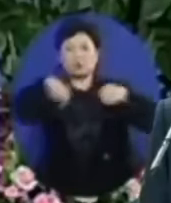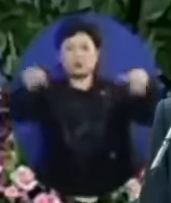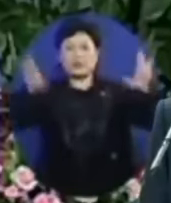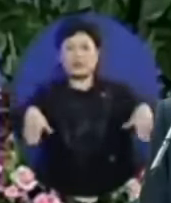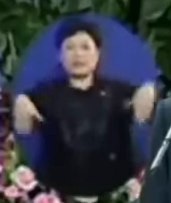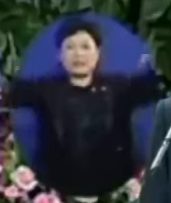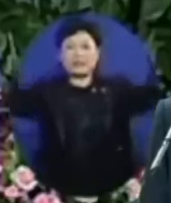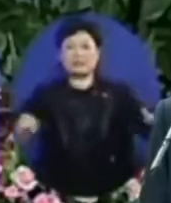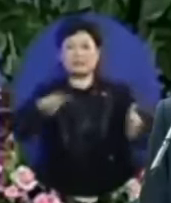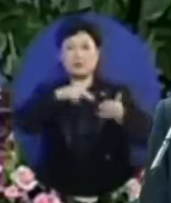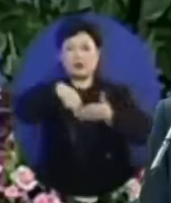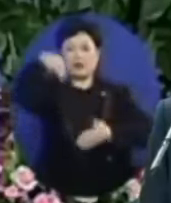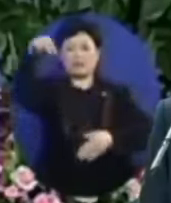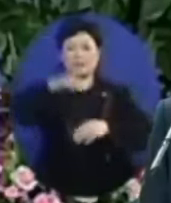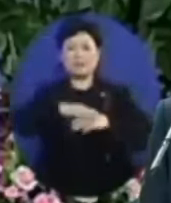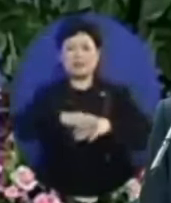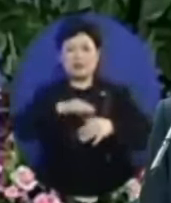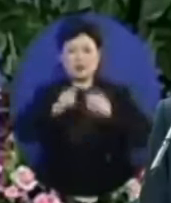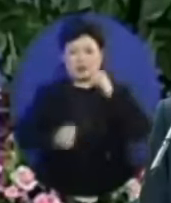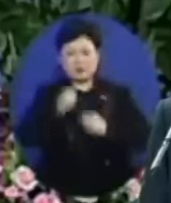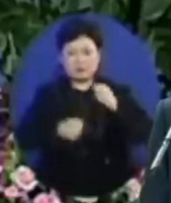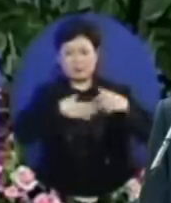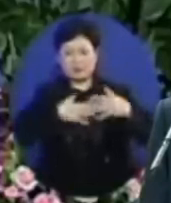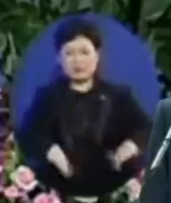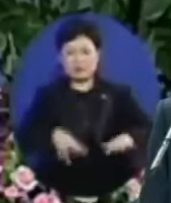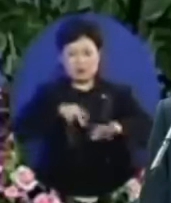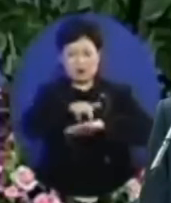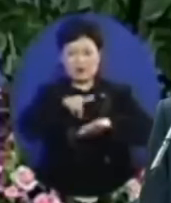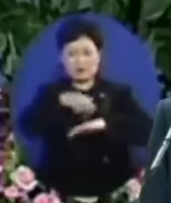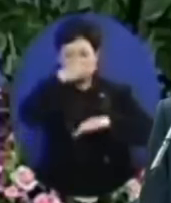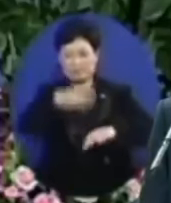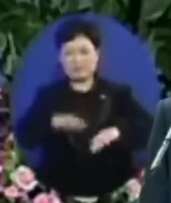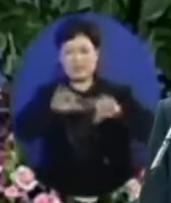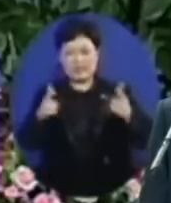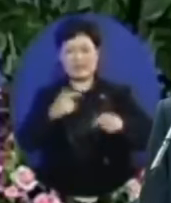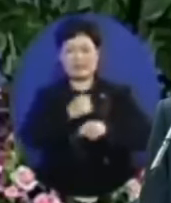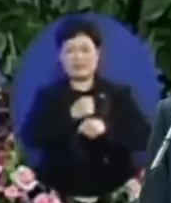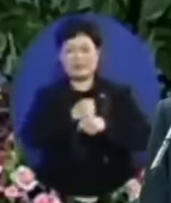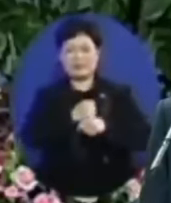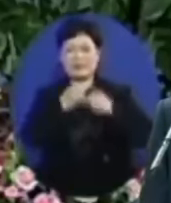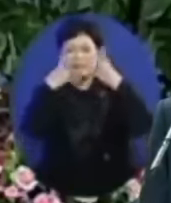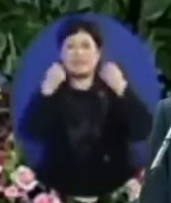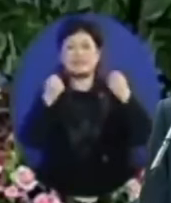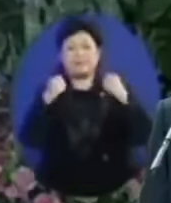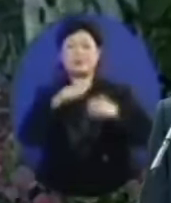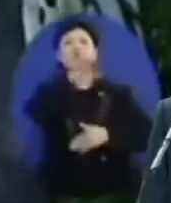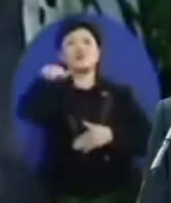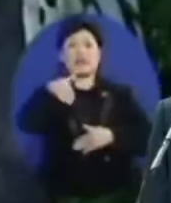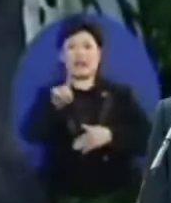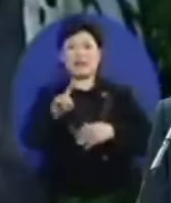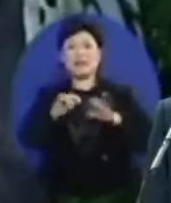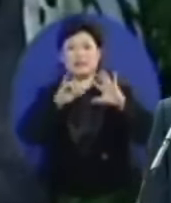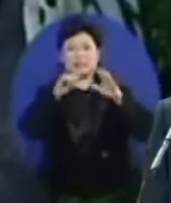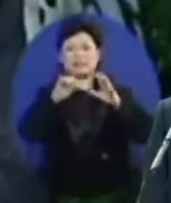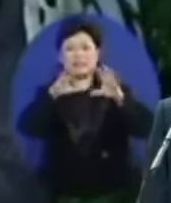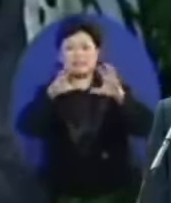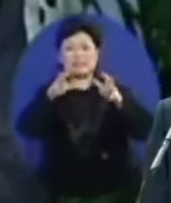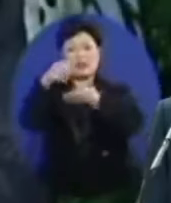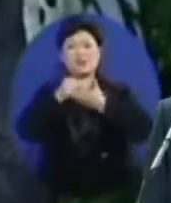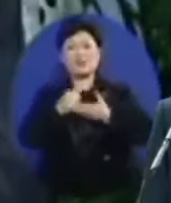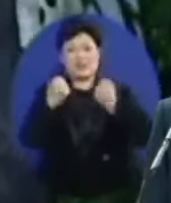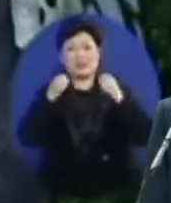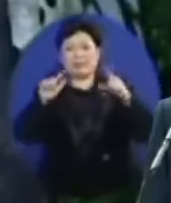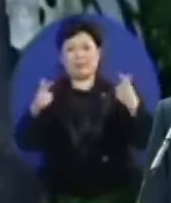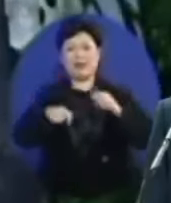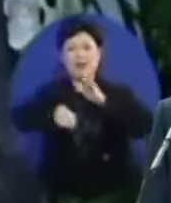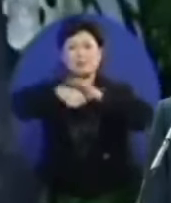것이요 다른 박제라도 곤비치 아니하고 그러가도 피곤하지 아니하리로다. 새 힘, 우리가 세상에서 얻는 힘이 아닌 것입니다.